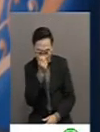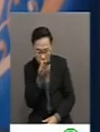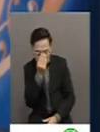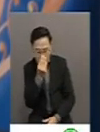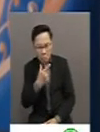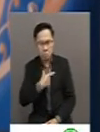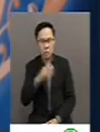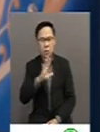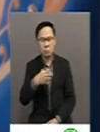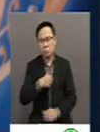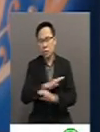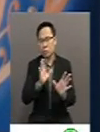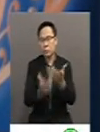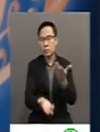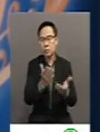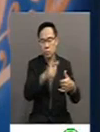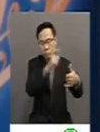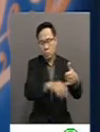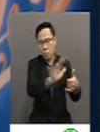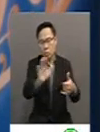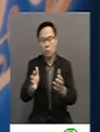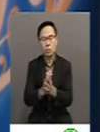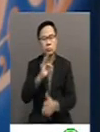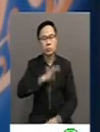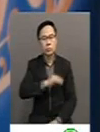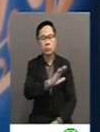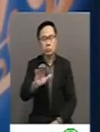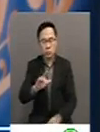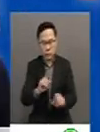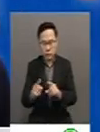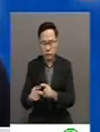ล้วก็ไม่อยากที่จะกลับไปอีกนะครับอันนี้ก็เป็นเสียงสะท้อนออกมาอีกหนึ่งฝั่งในฝั่งของคุณอุ๋ยบูดาเบสครับ